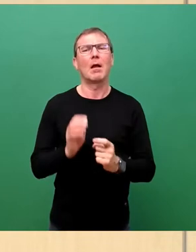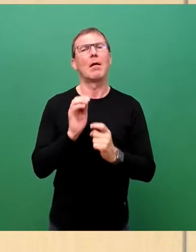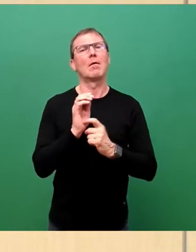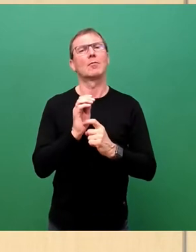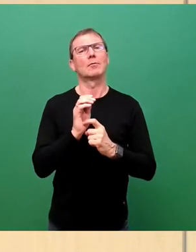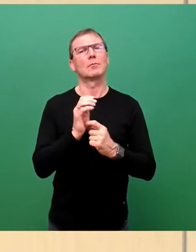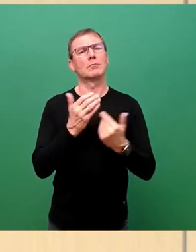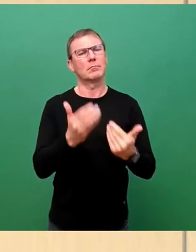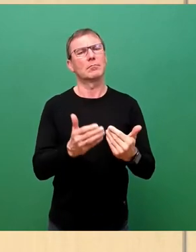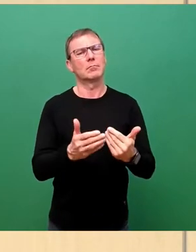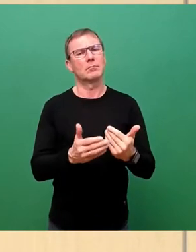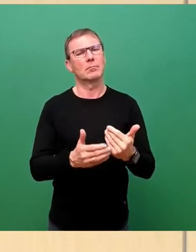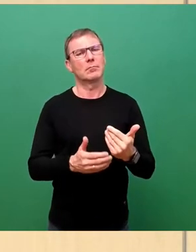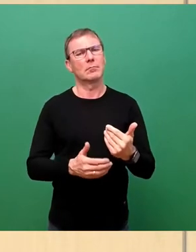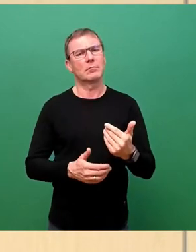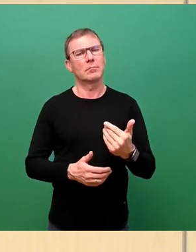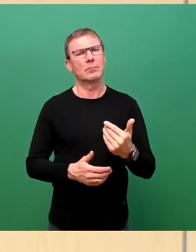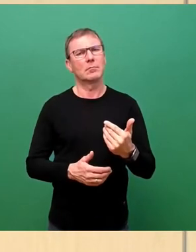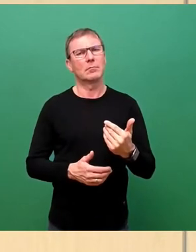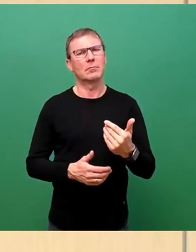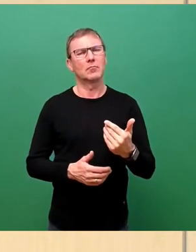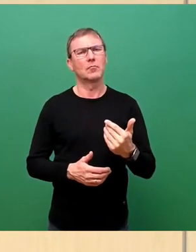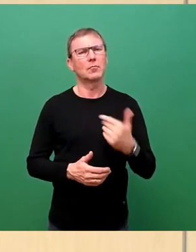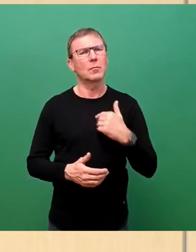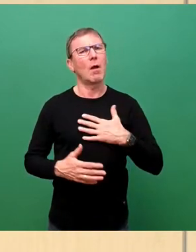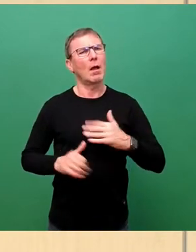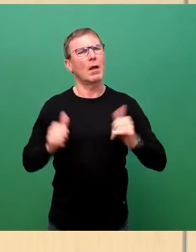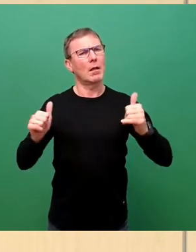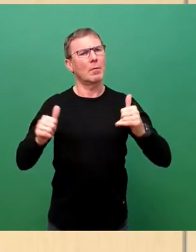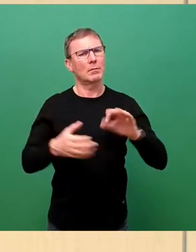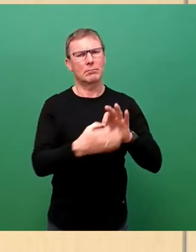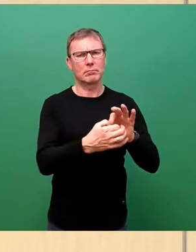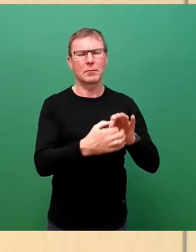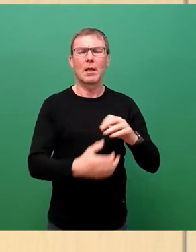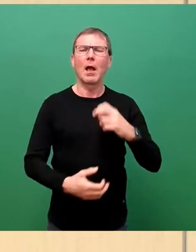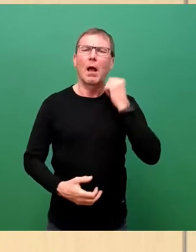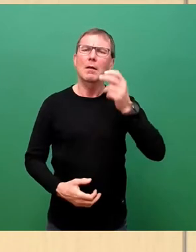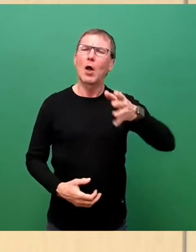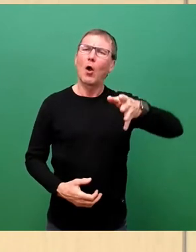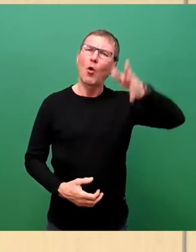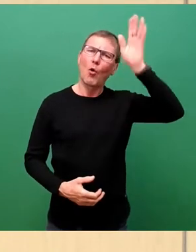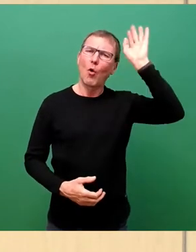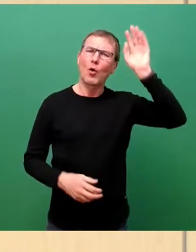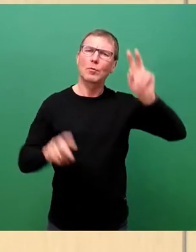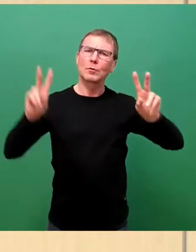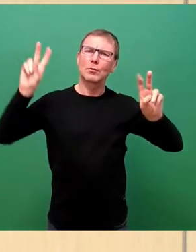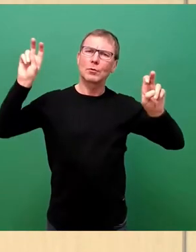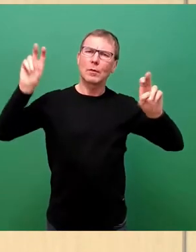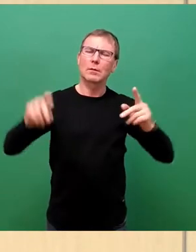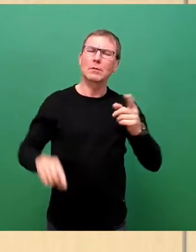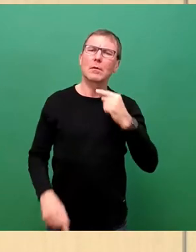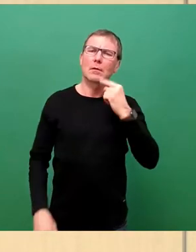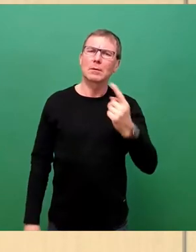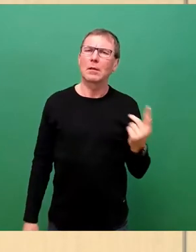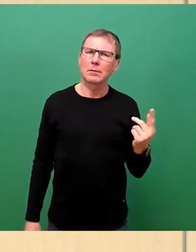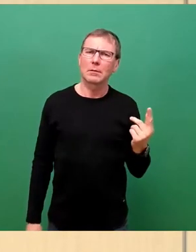der mich da auch wesentlich bestimmt hat, eine alte römische Weisheit, die gesagt hat, si